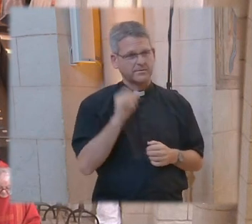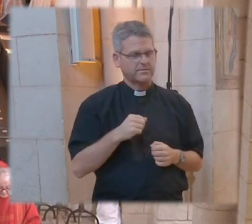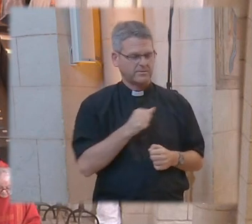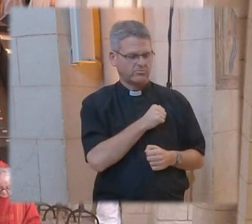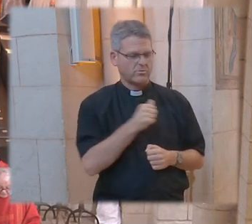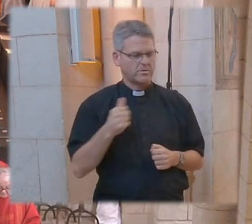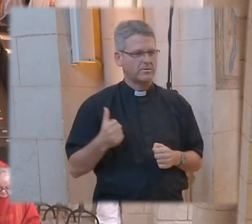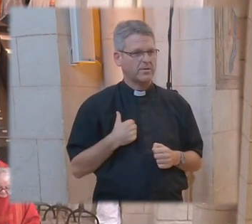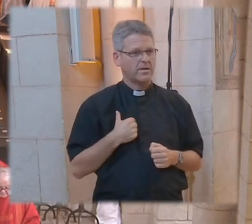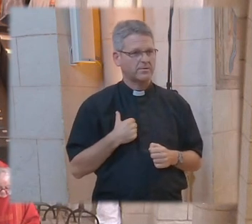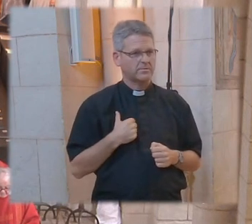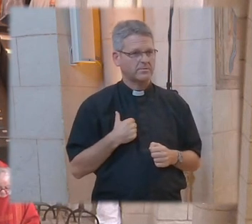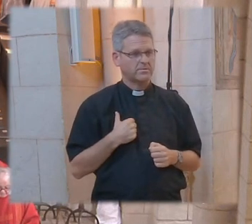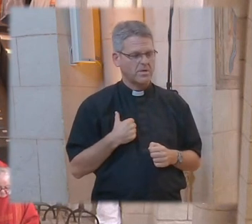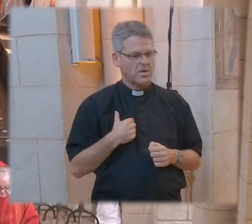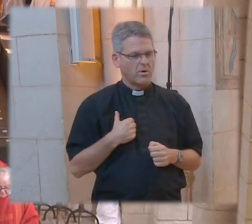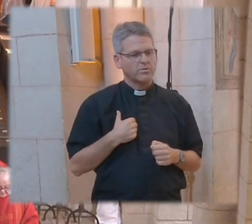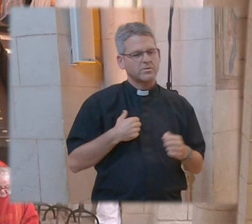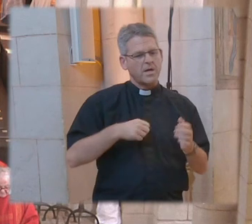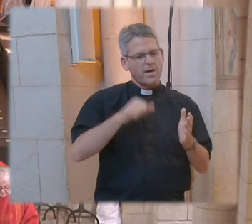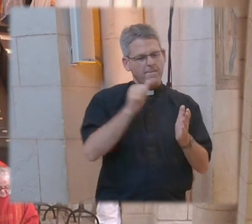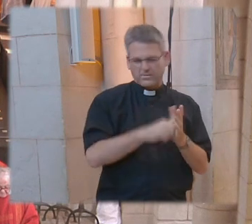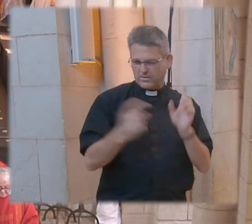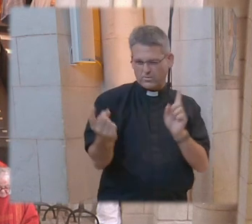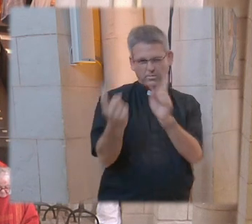Römerzeit gegenüberstellte, wurde er am